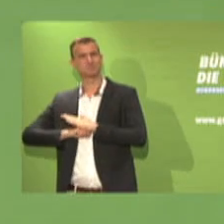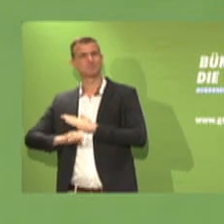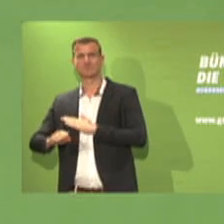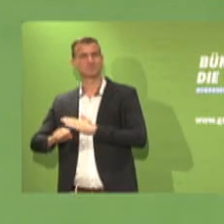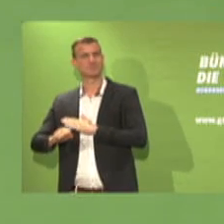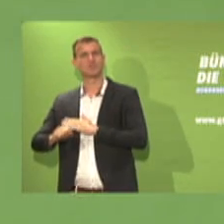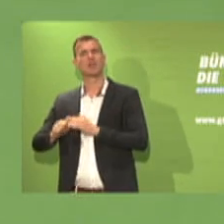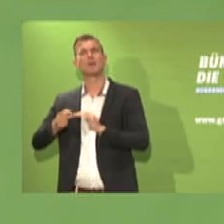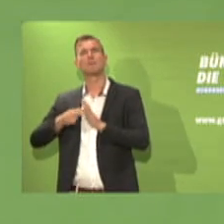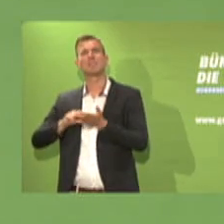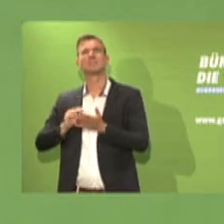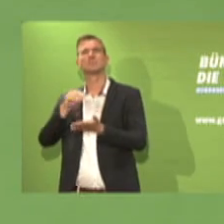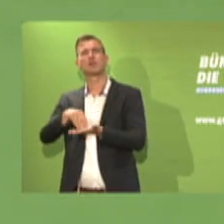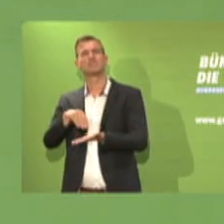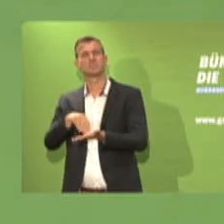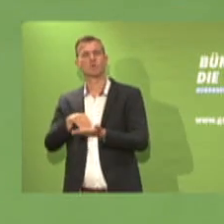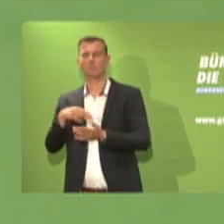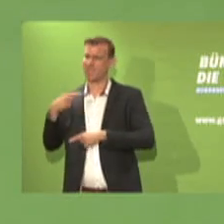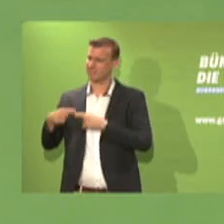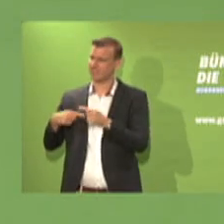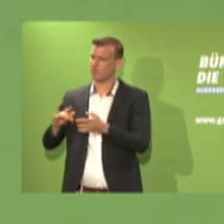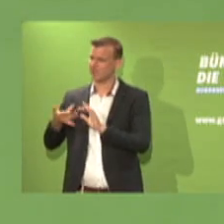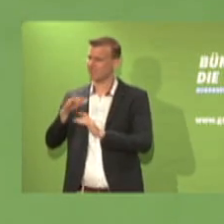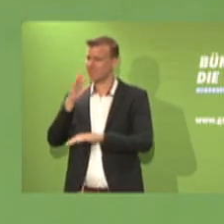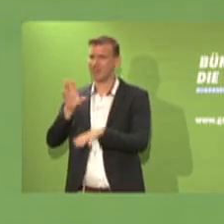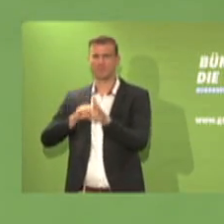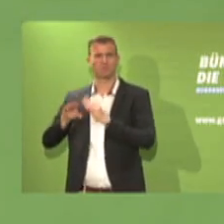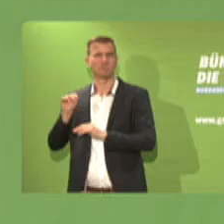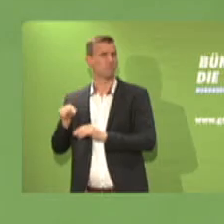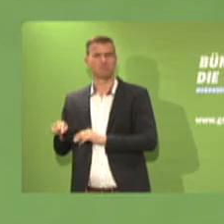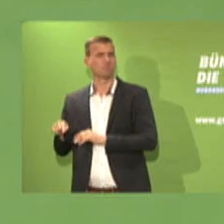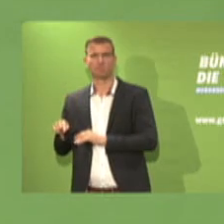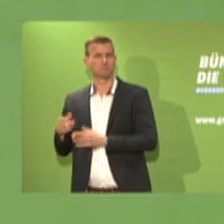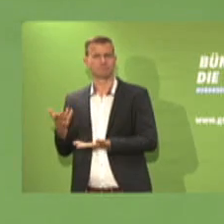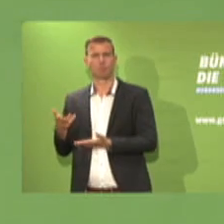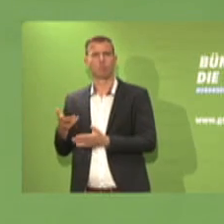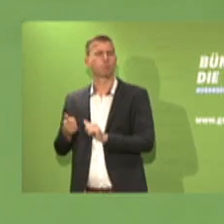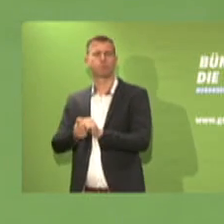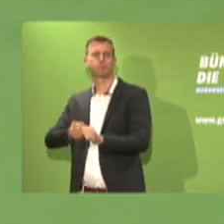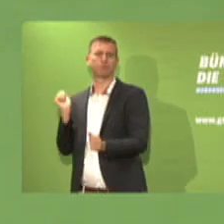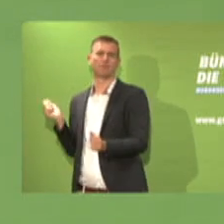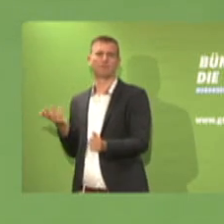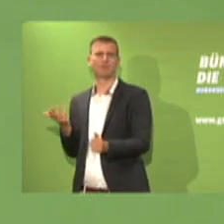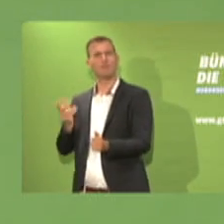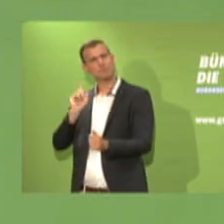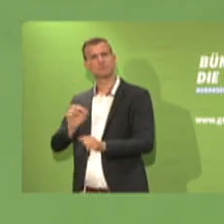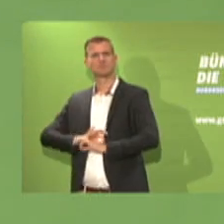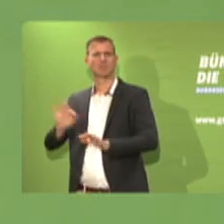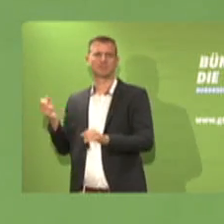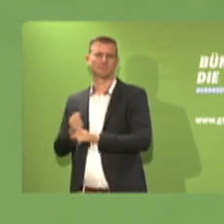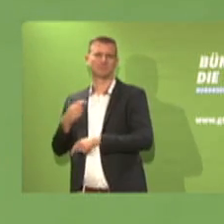der Partizipation und der Entwicklung bietet, eben das muss auch genauso da seinen Platz finden. Wir